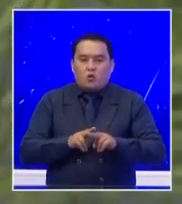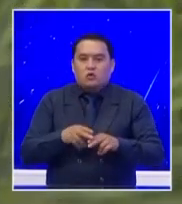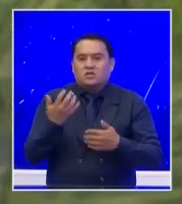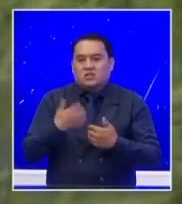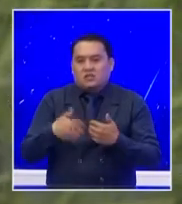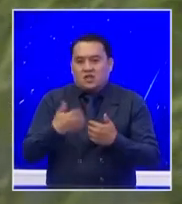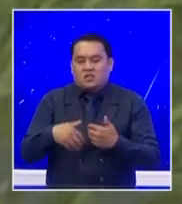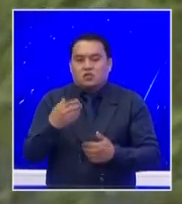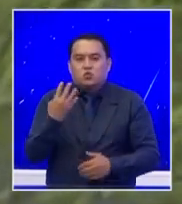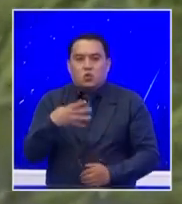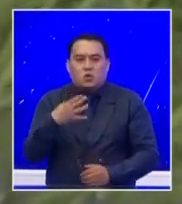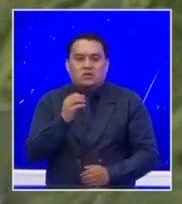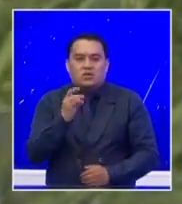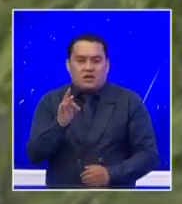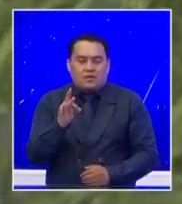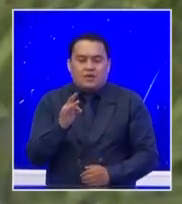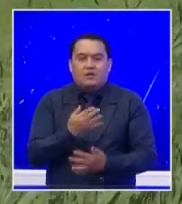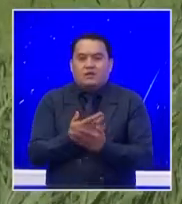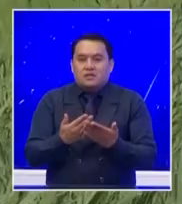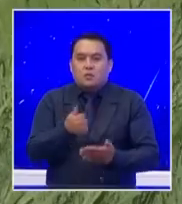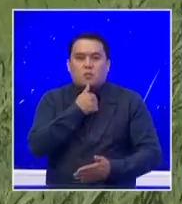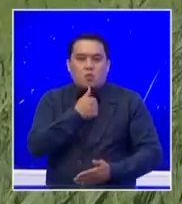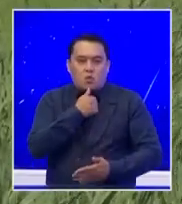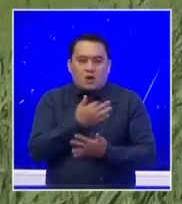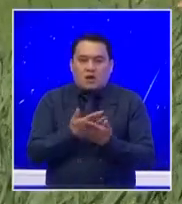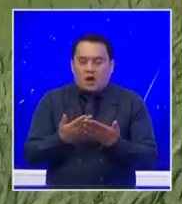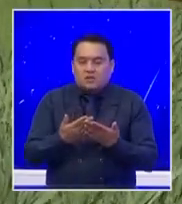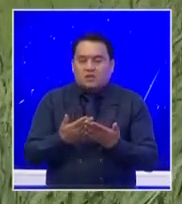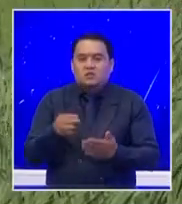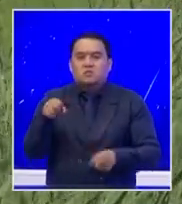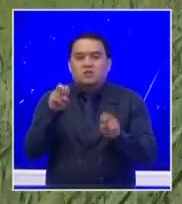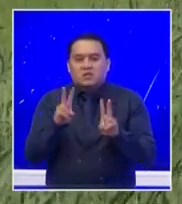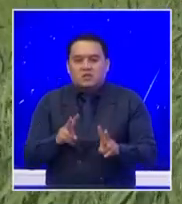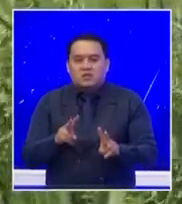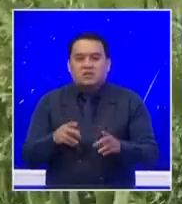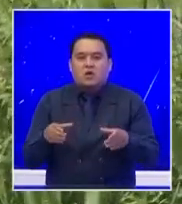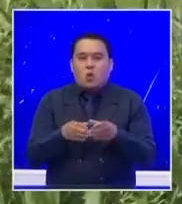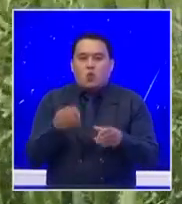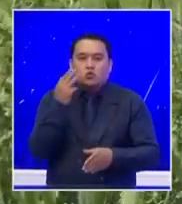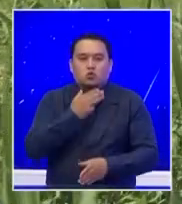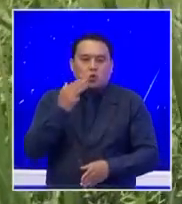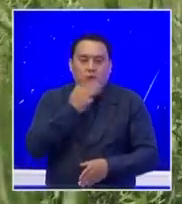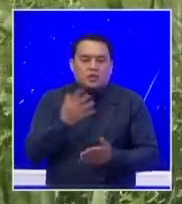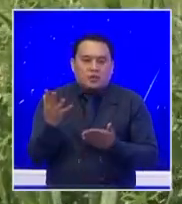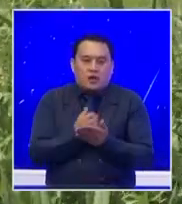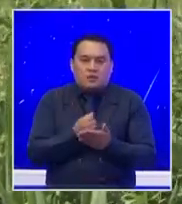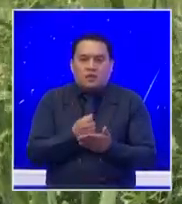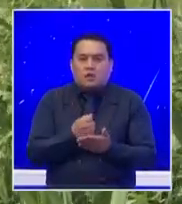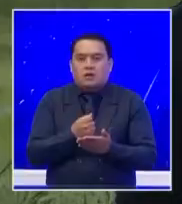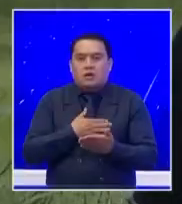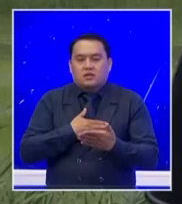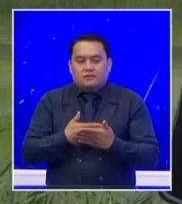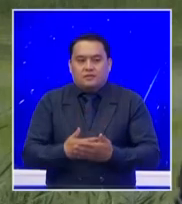около 40 центнеров с гектара. Несколько лет экспериментируя с разными сортами, специалисты товарищества Уштобинский нашли для себя самый